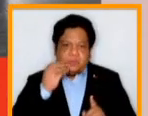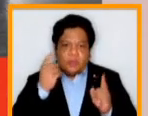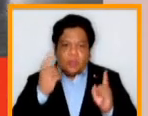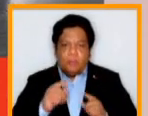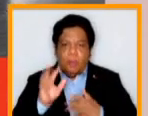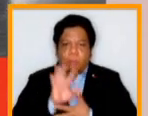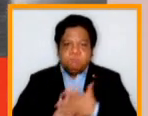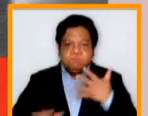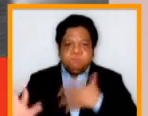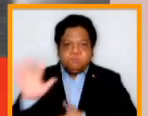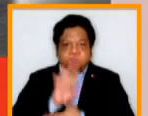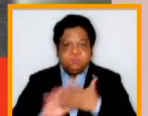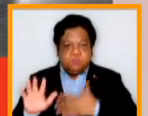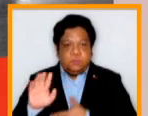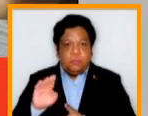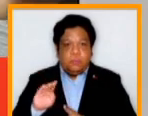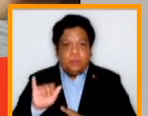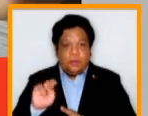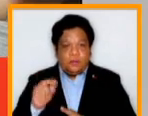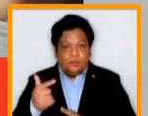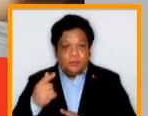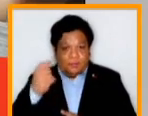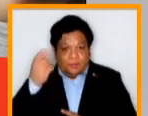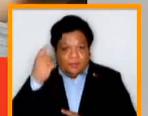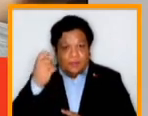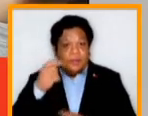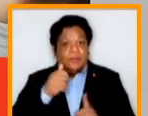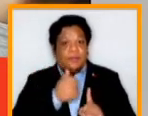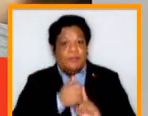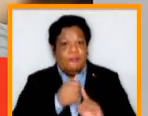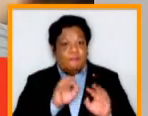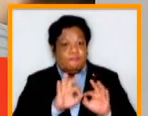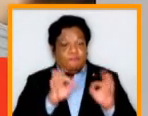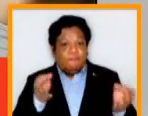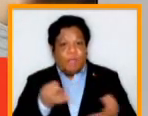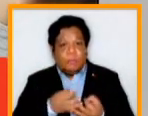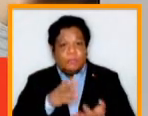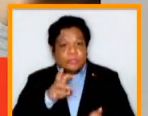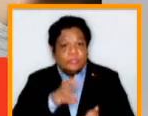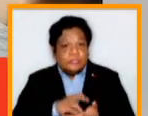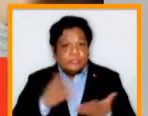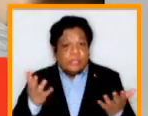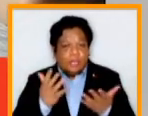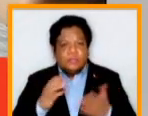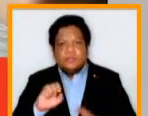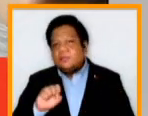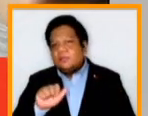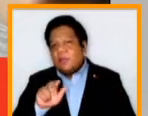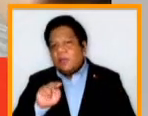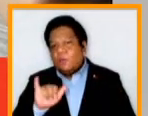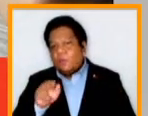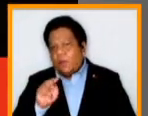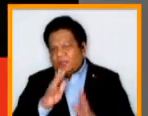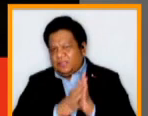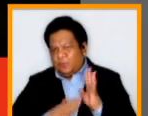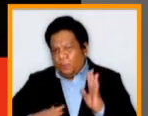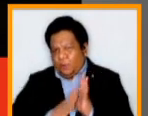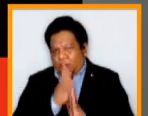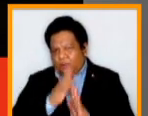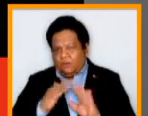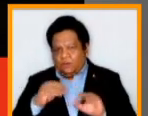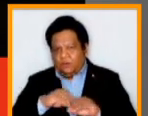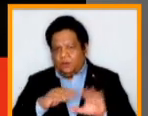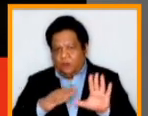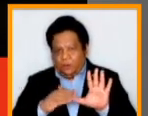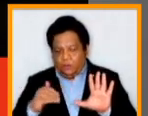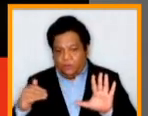Union kasi ang pamilya ni Bettina nang maka-experience sila ng 34 hours na brownout. Ayos lang naman daw dahil malamig pa rin. Flashlight lang ang ginamit